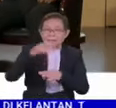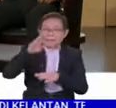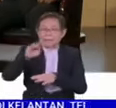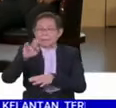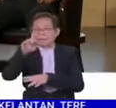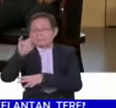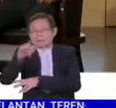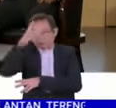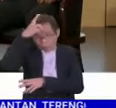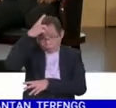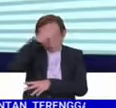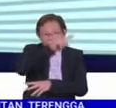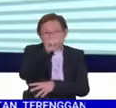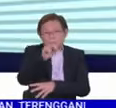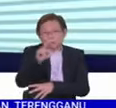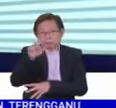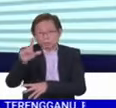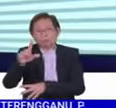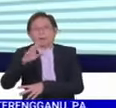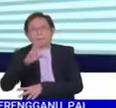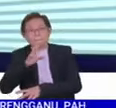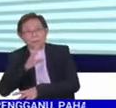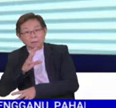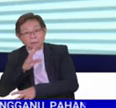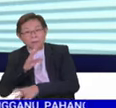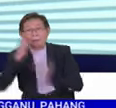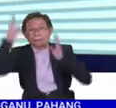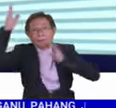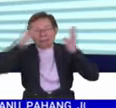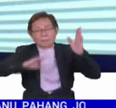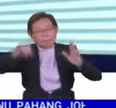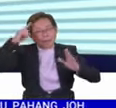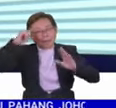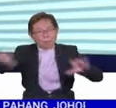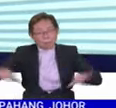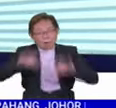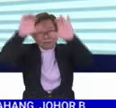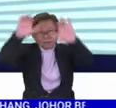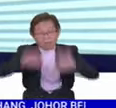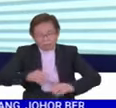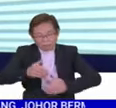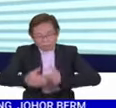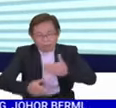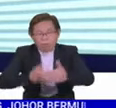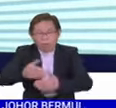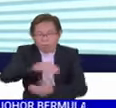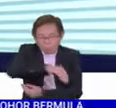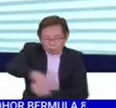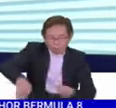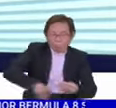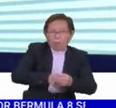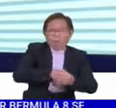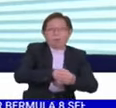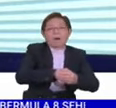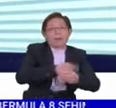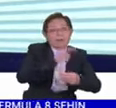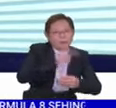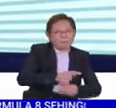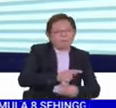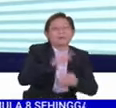Industri, Muhammad Zulhilmi Ahmad berkata, negara mengambil pendekatan progresif dalam peralihan hybrid ke